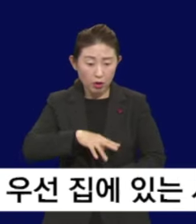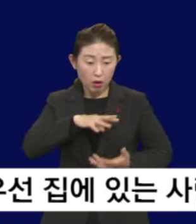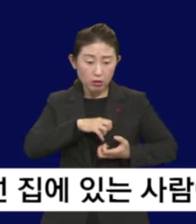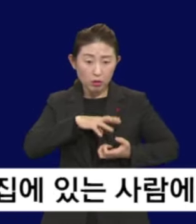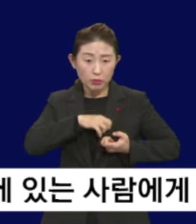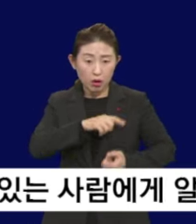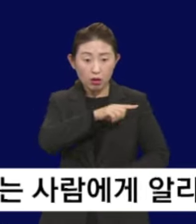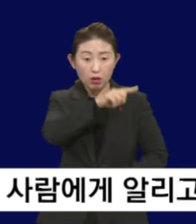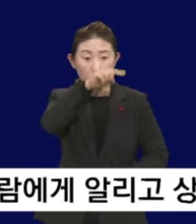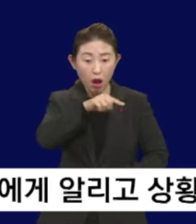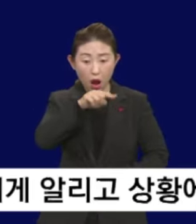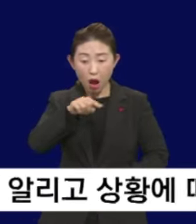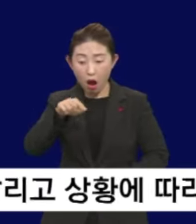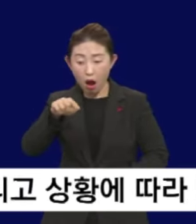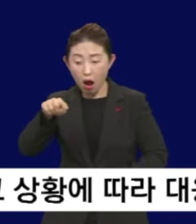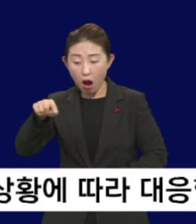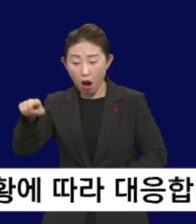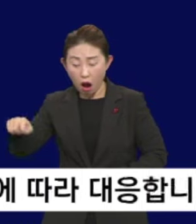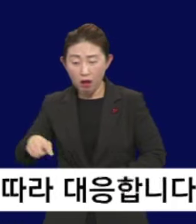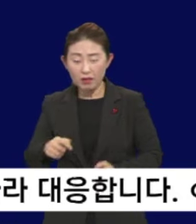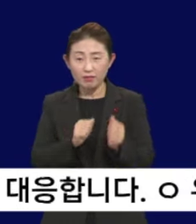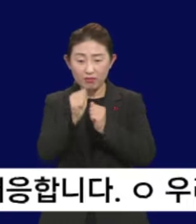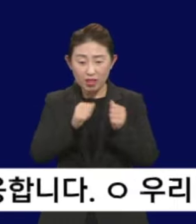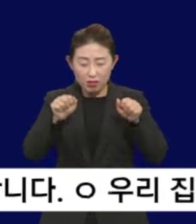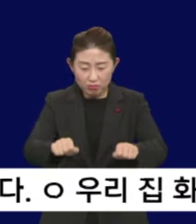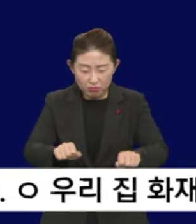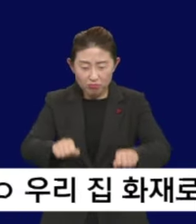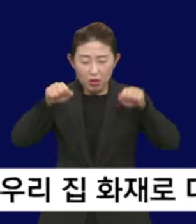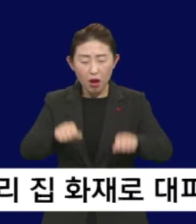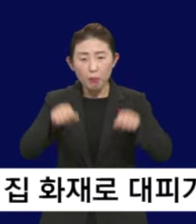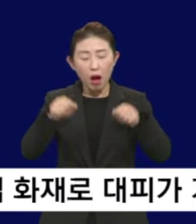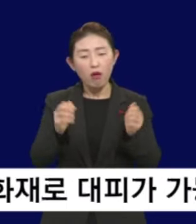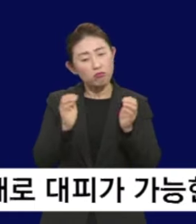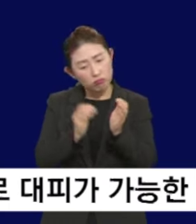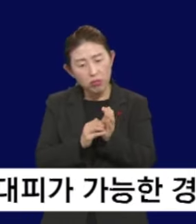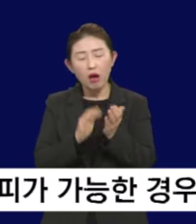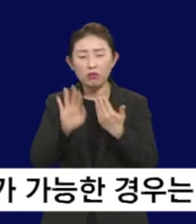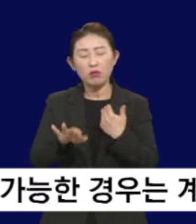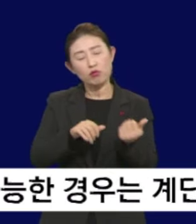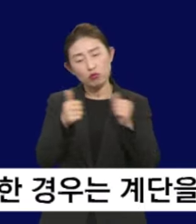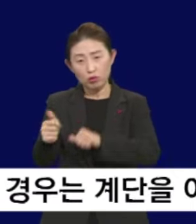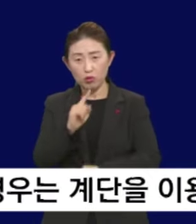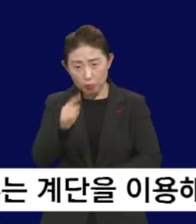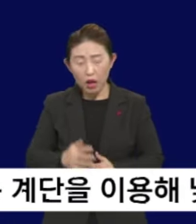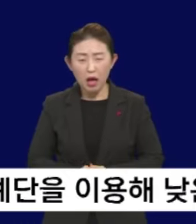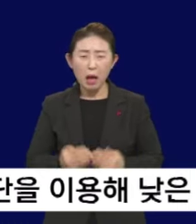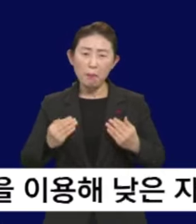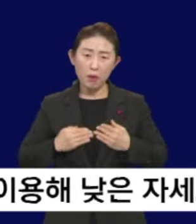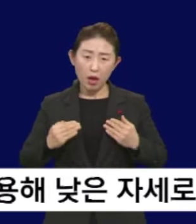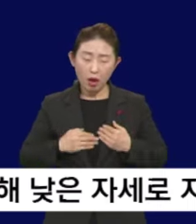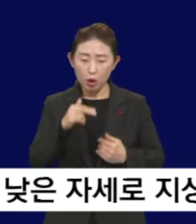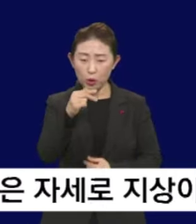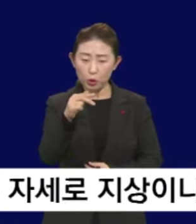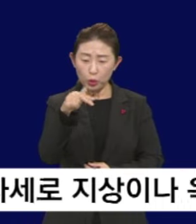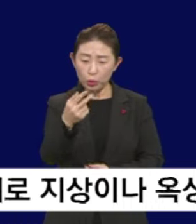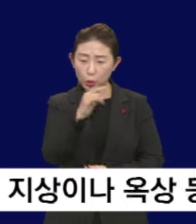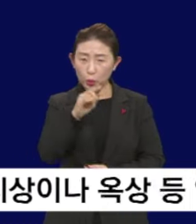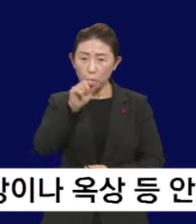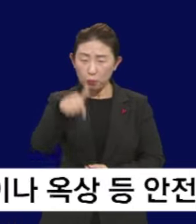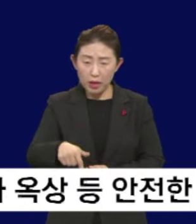등 활력 징후가 떨어져 cpr 등 응급 처치 했지만 숨졌다며 폐동맥 색전증 추정되지만 정확한